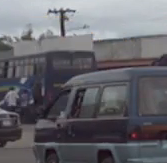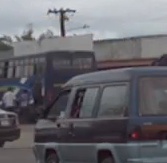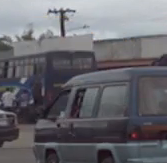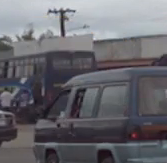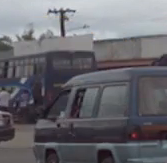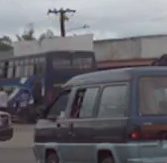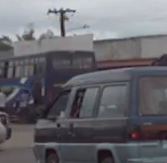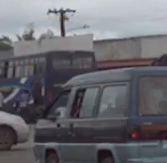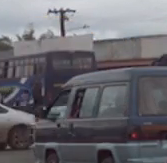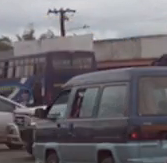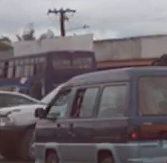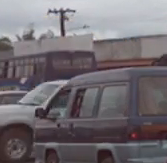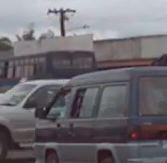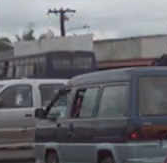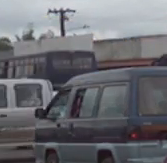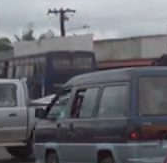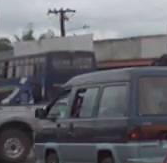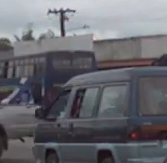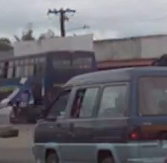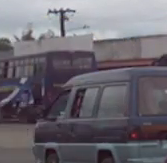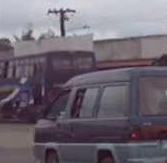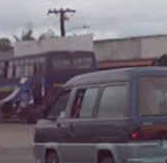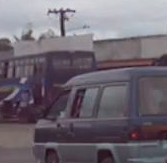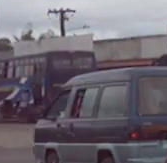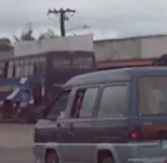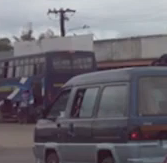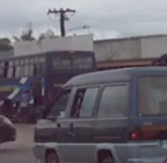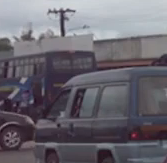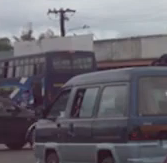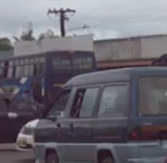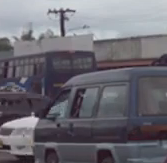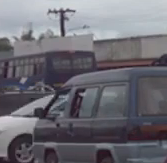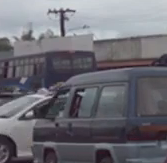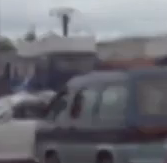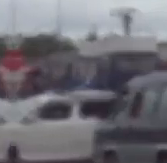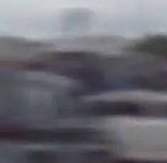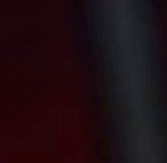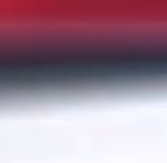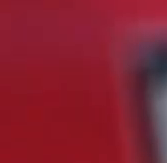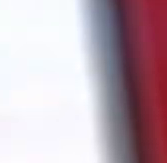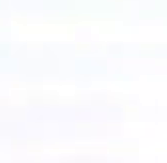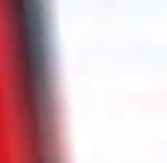हमेशा मिर्ची FM सुनता हूँ। मिर्ची FM is hot in लंबासा।